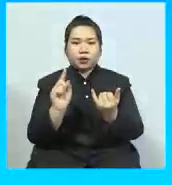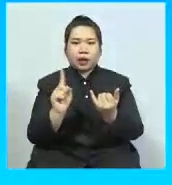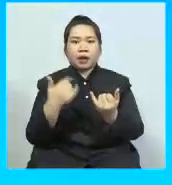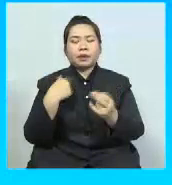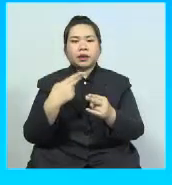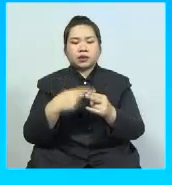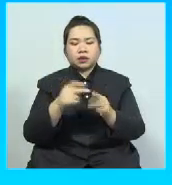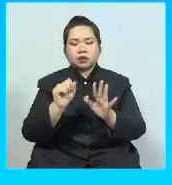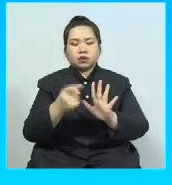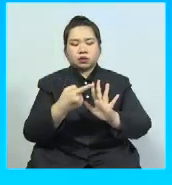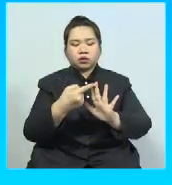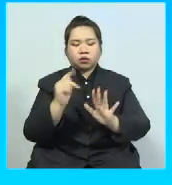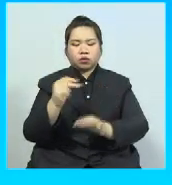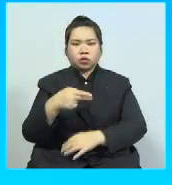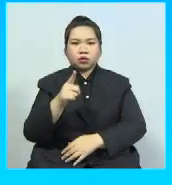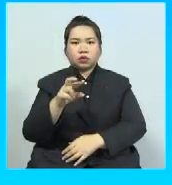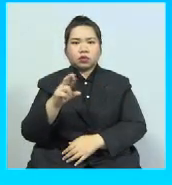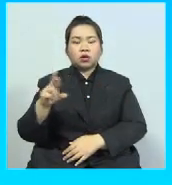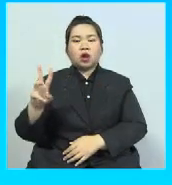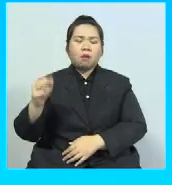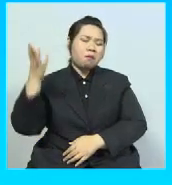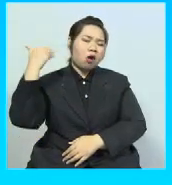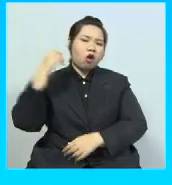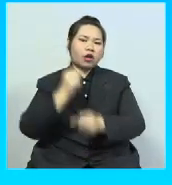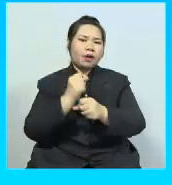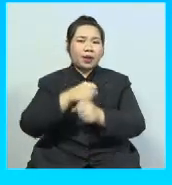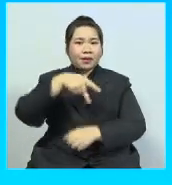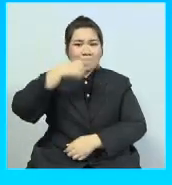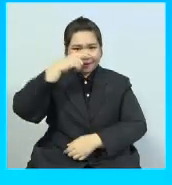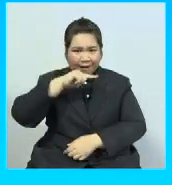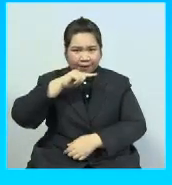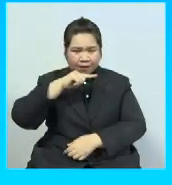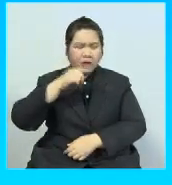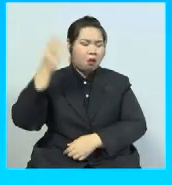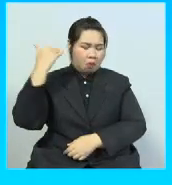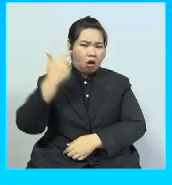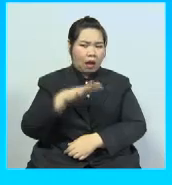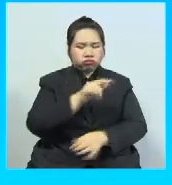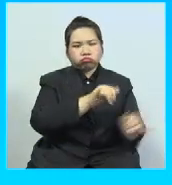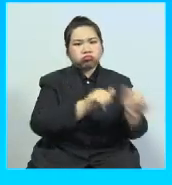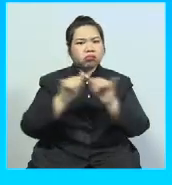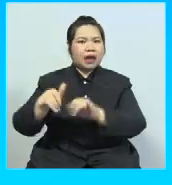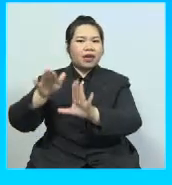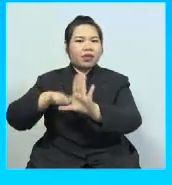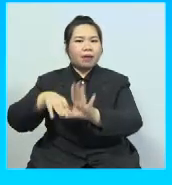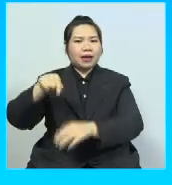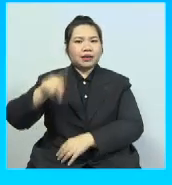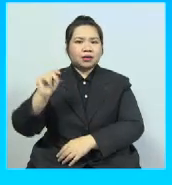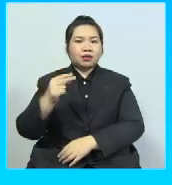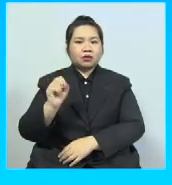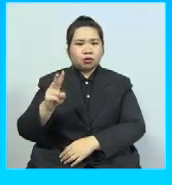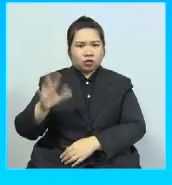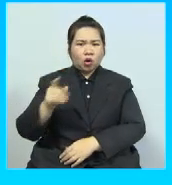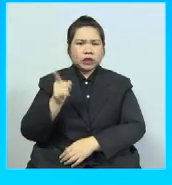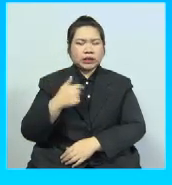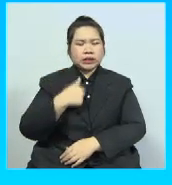มีนายสุธรรมแสงประทุมอดีตส.ส.พรรคเพื่อไทยหลายสมัยทีเดียวนะคะเดินทางมาสมัครเป็นสมาชิกของพรรคด้วยหลังจาก